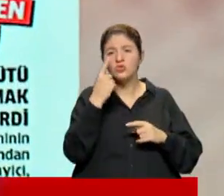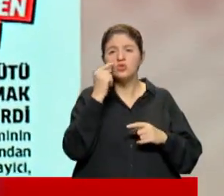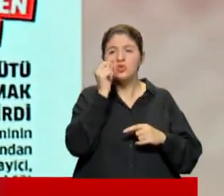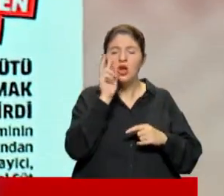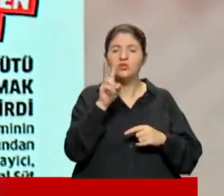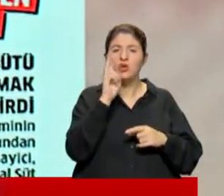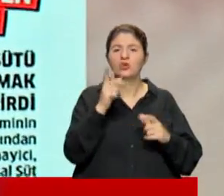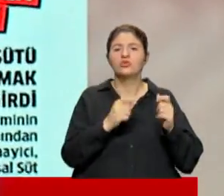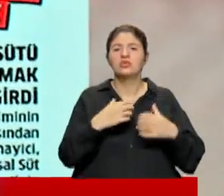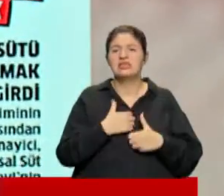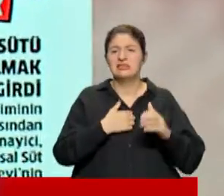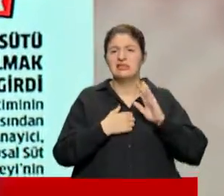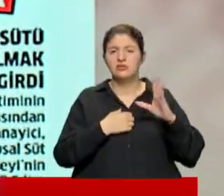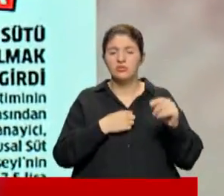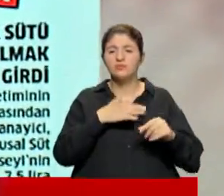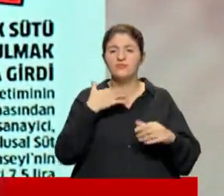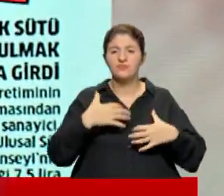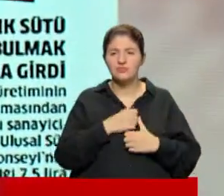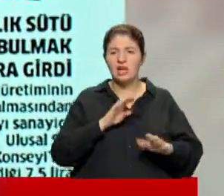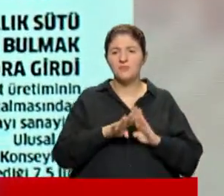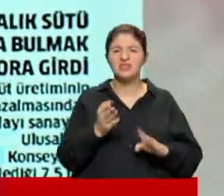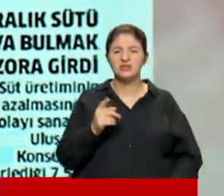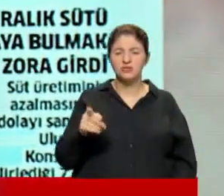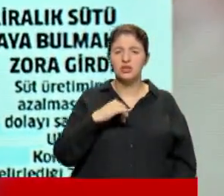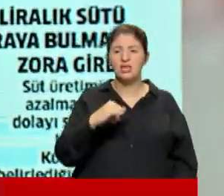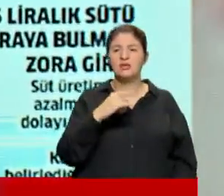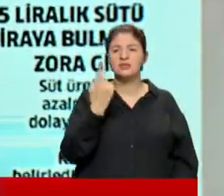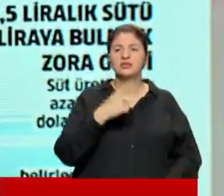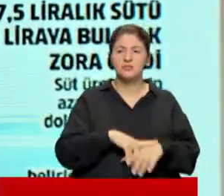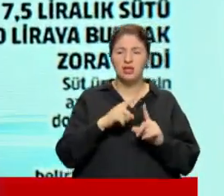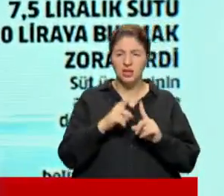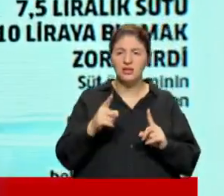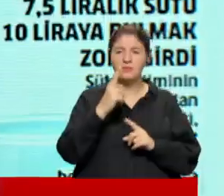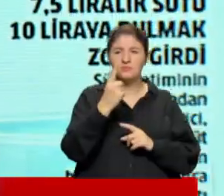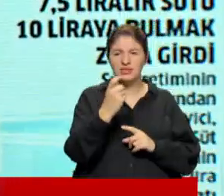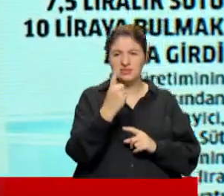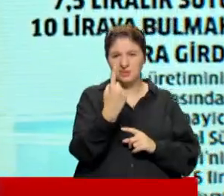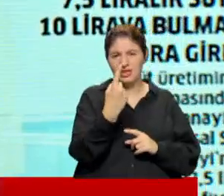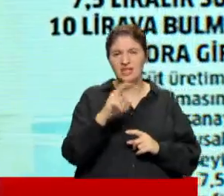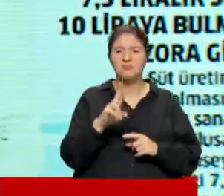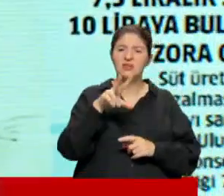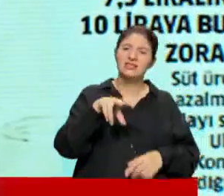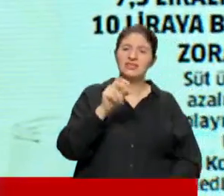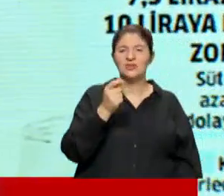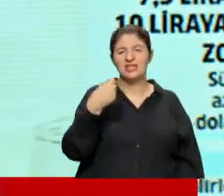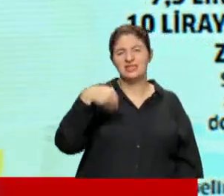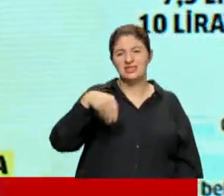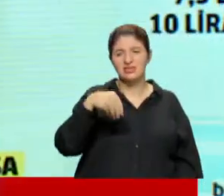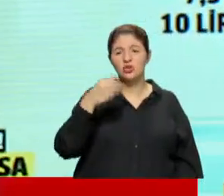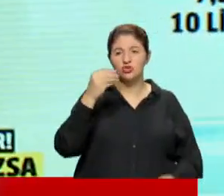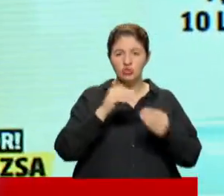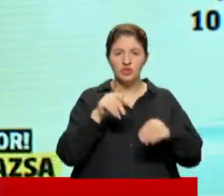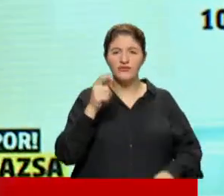göre göre süt krizine sürüklenirken et krizi de kapıda yakın bir zamana kadar tanesi 75880 kuruşa satılan